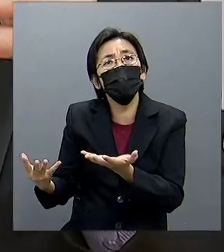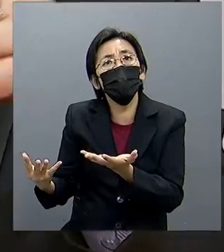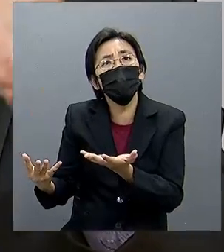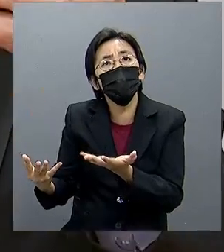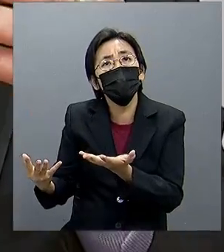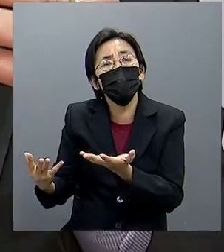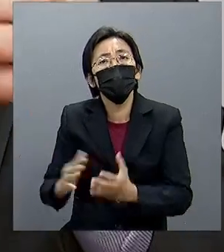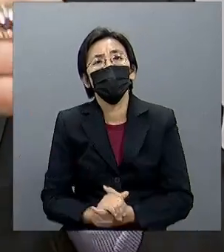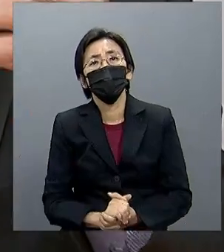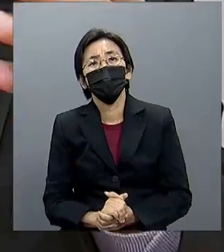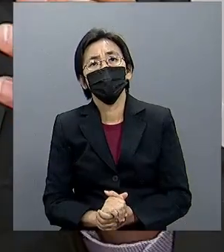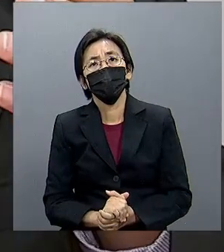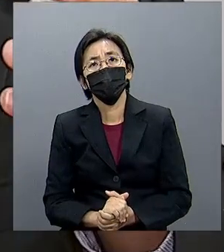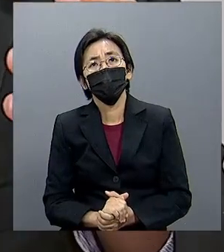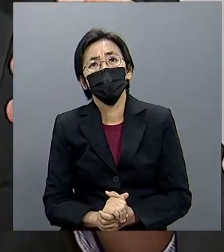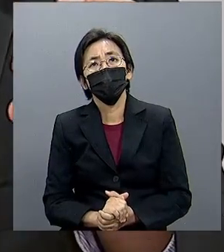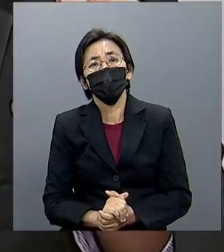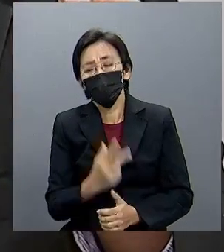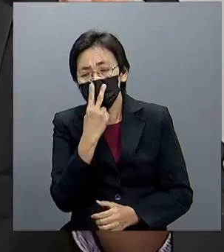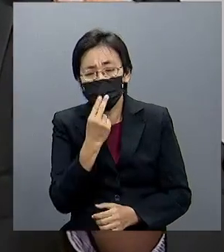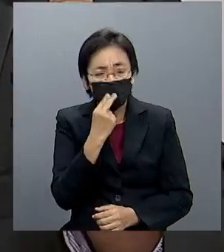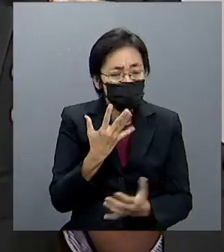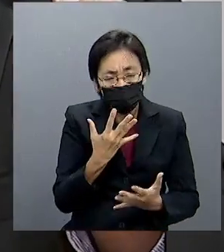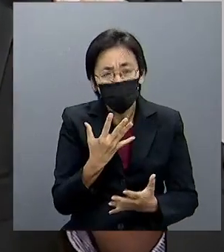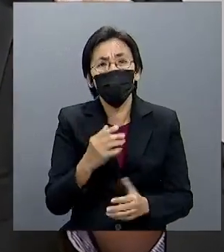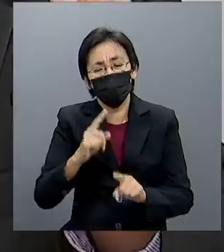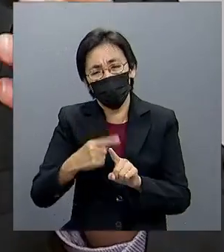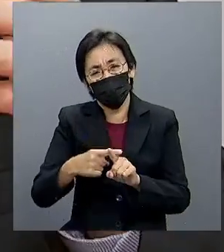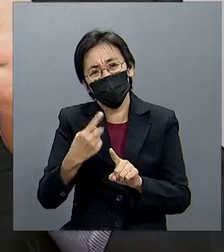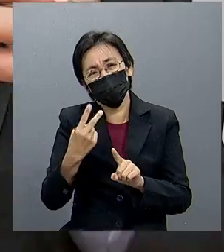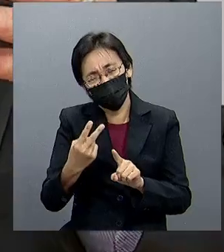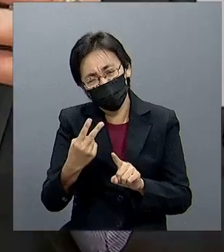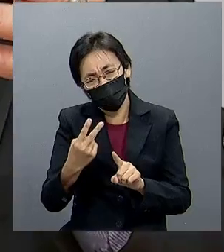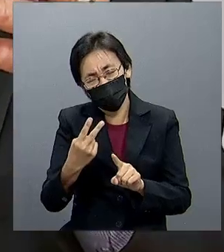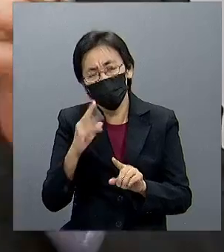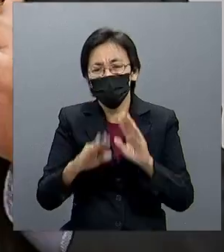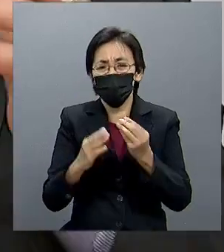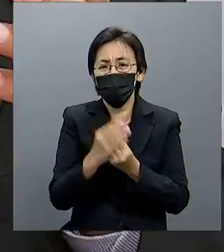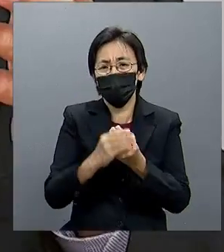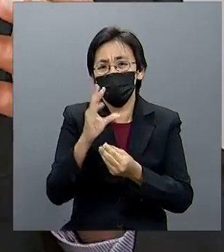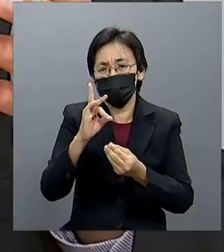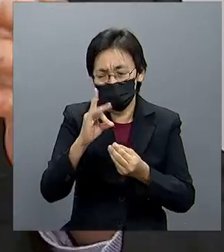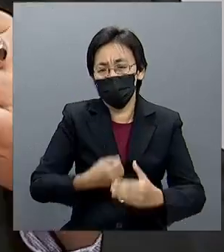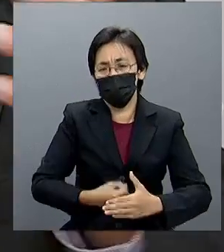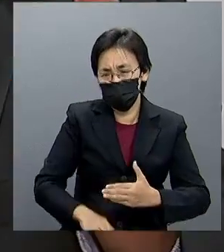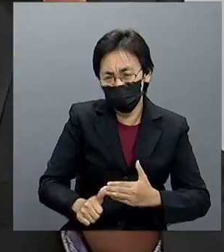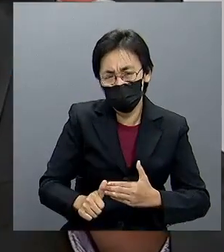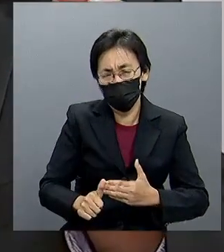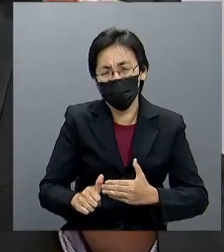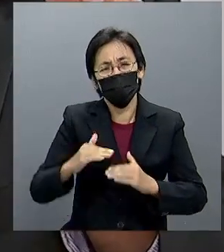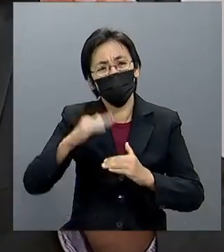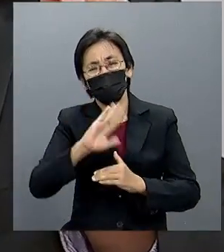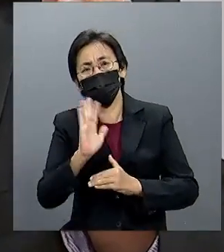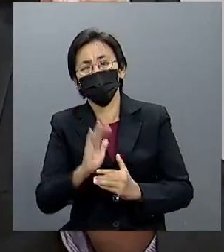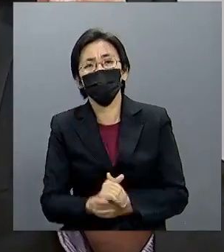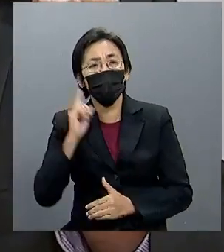เมื่อรอบเดือนไม่มาก็ควรไม่ควรจะเกิน2เดือนหรือ8สัปดาห์นะครับ8สัปดาห์เพราะผู้หญิงก็จะรู้อ่ะ8สัปดาห์นะเข